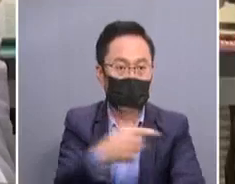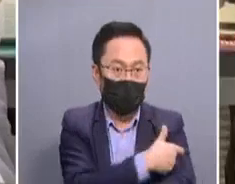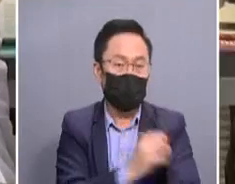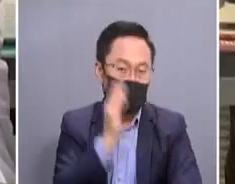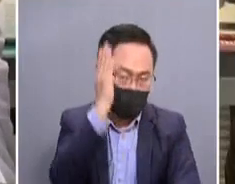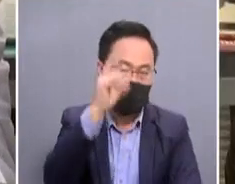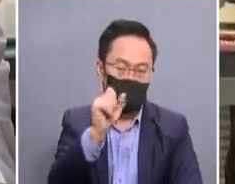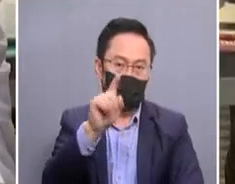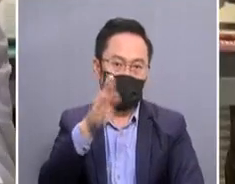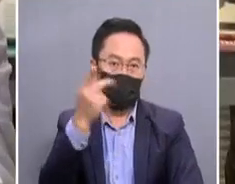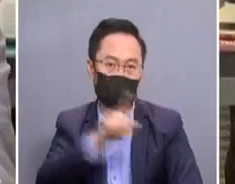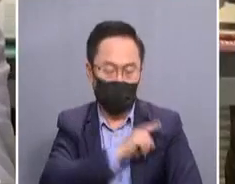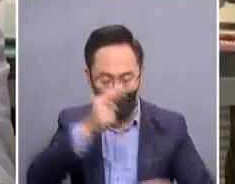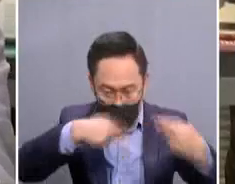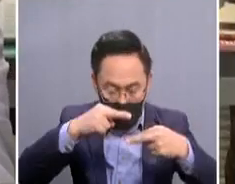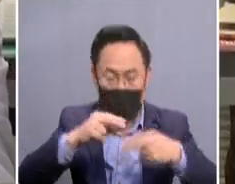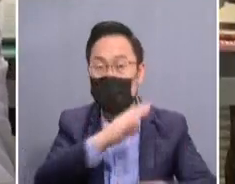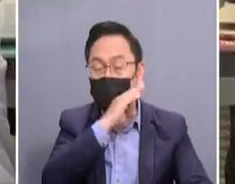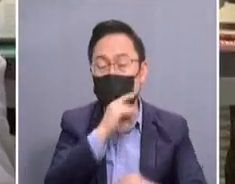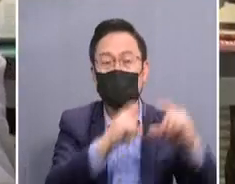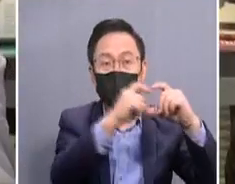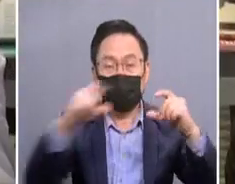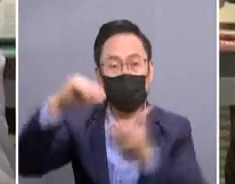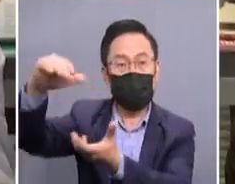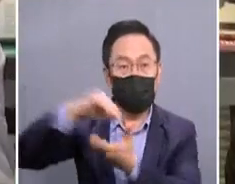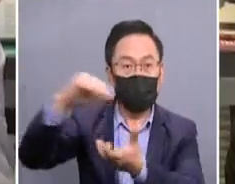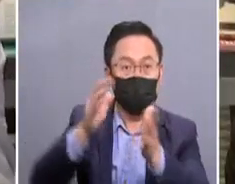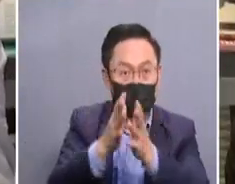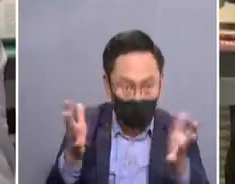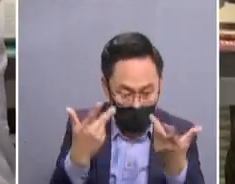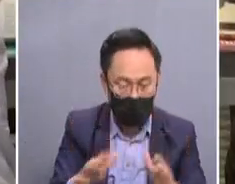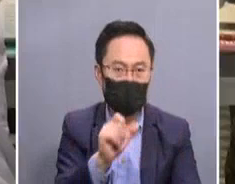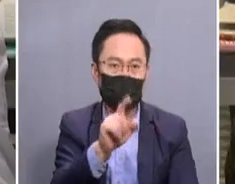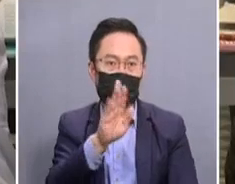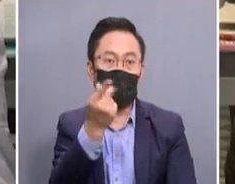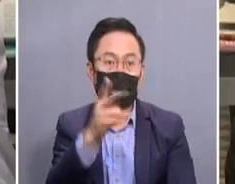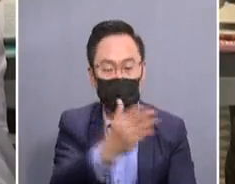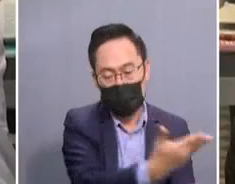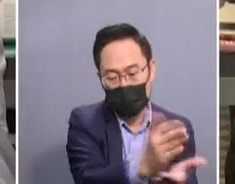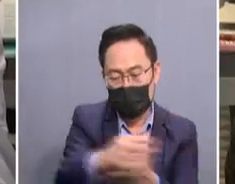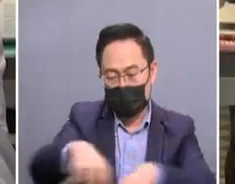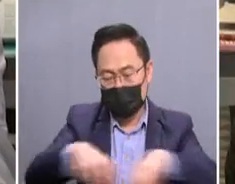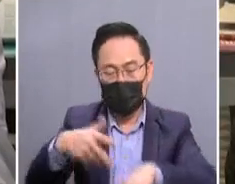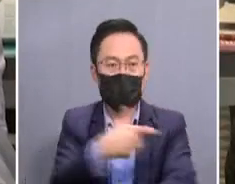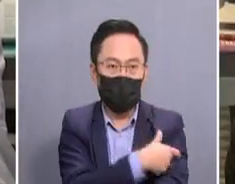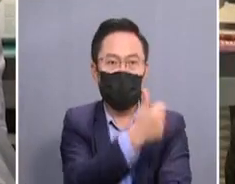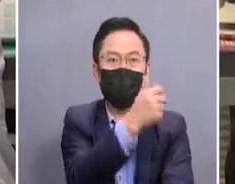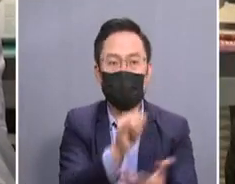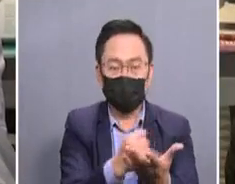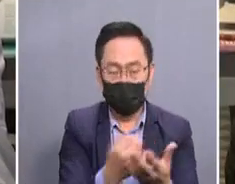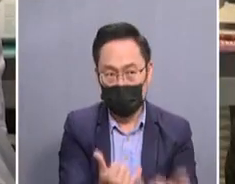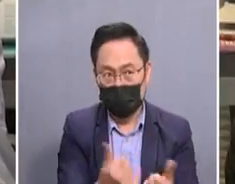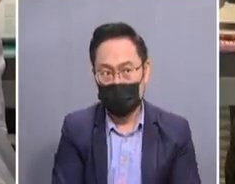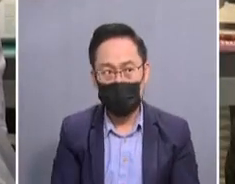ในภาพรวมหลังจากนี้หากมีวัคซีนเข้ามาจำนวนมากทางสบค.ก็จะสามารถจัดการได้ส่วนการจัดการ